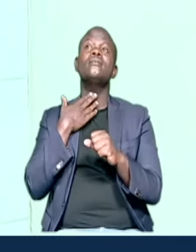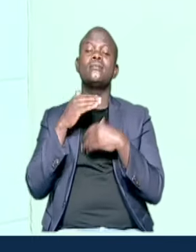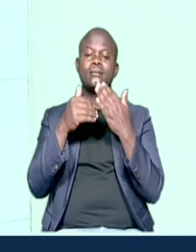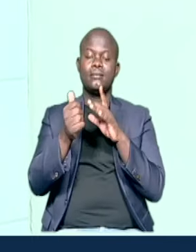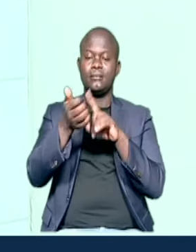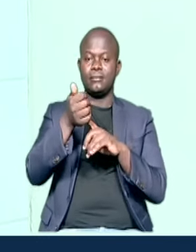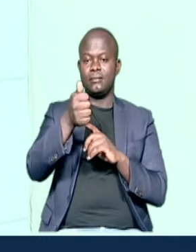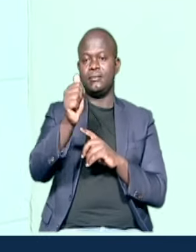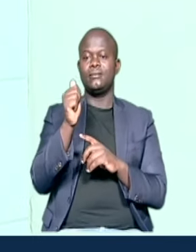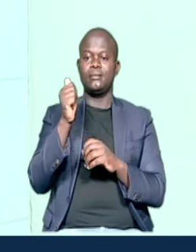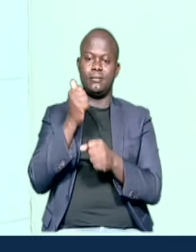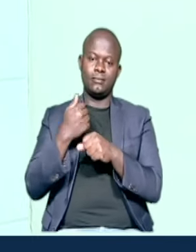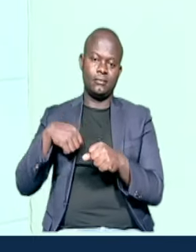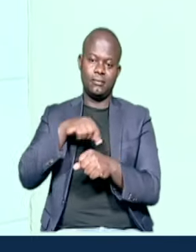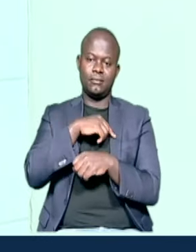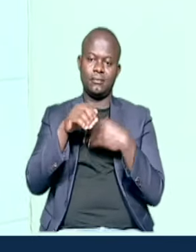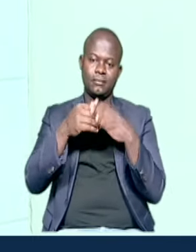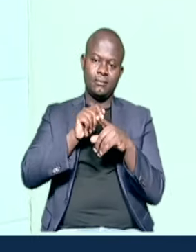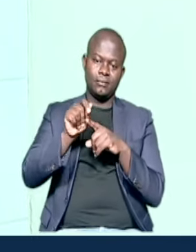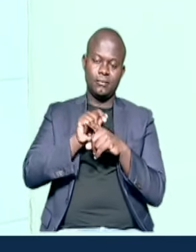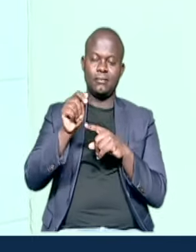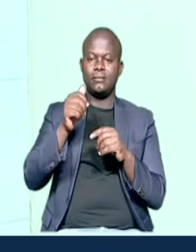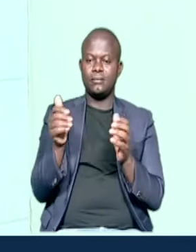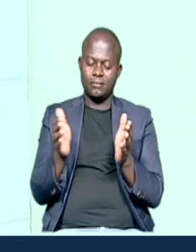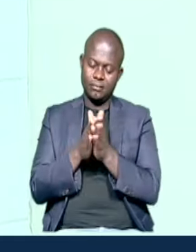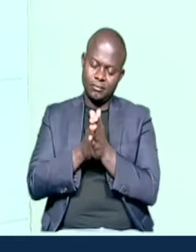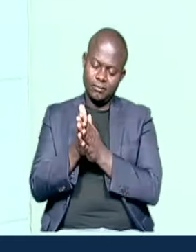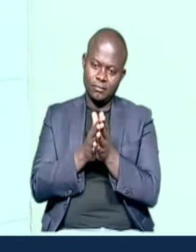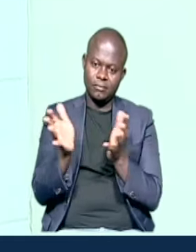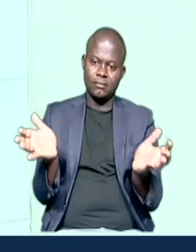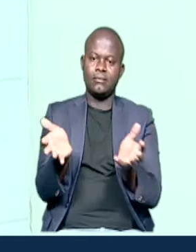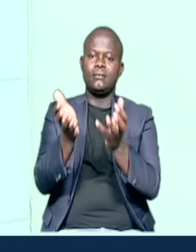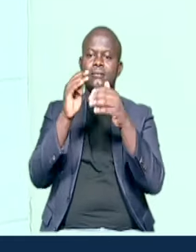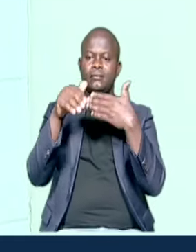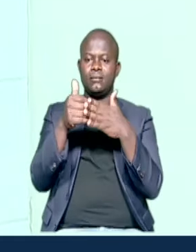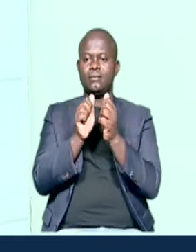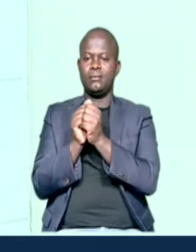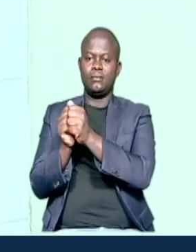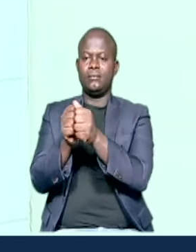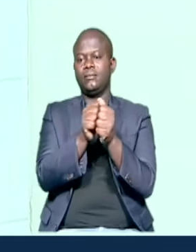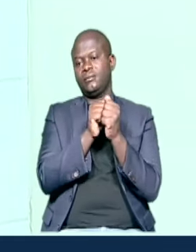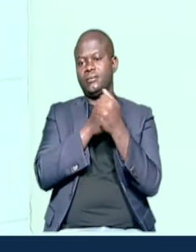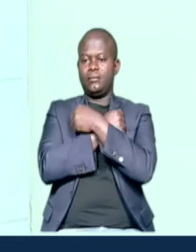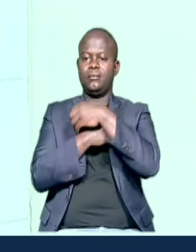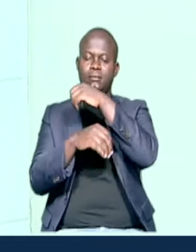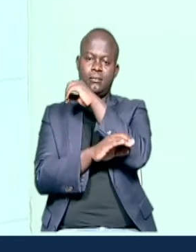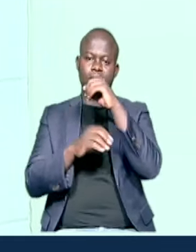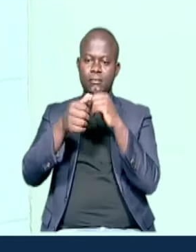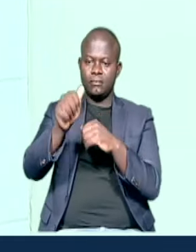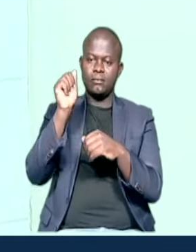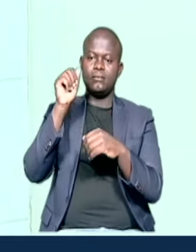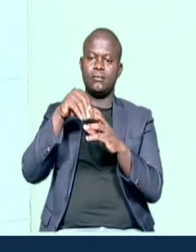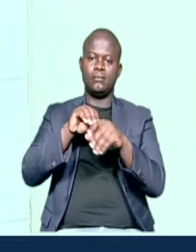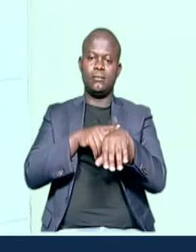intege umwuga wacu wadutoza kugira ubuhate kugira ubushake gukunda igihugu cyawe rero mu gihe ukiri